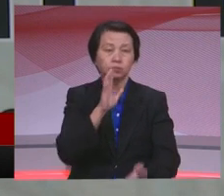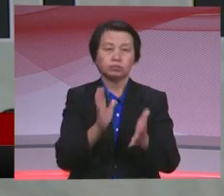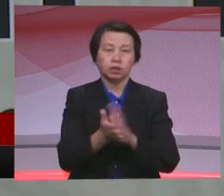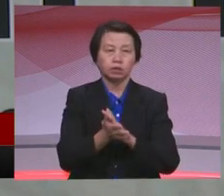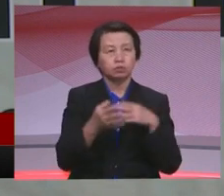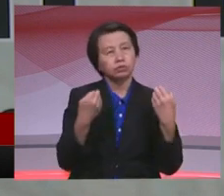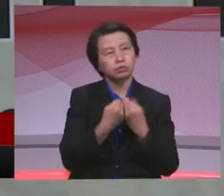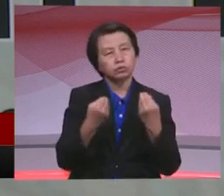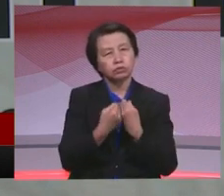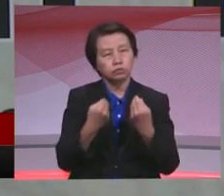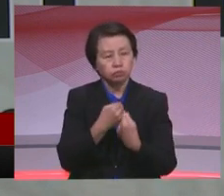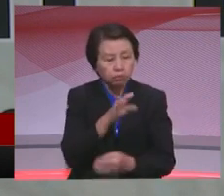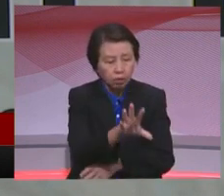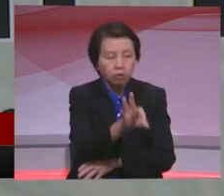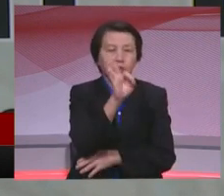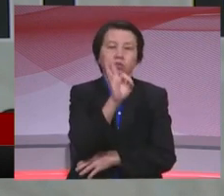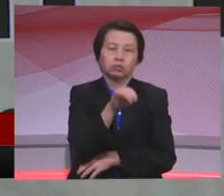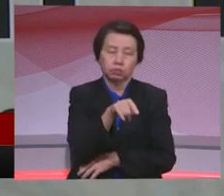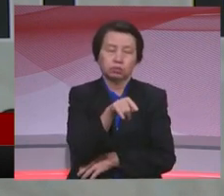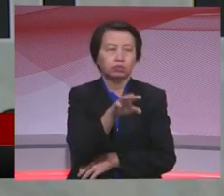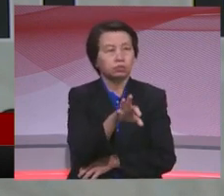menjadikan jumlah kes dikesan